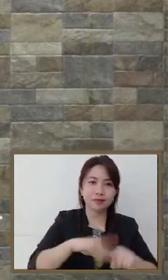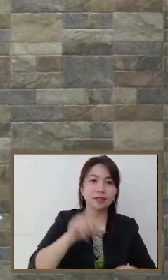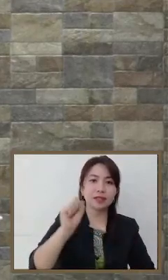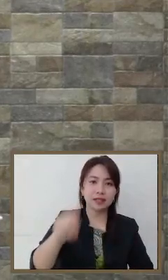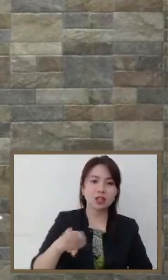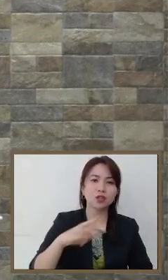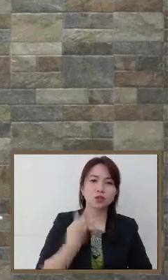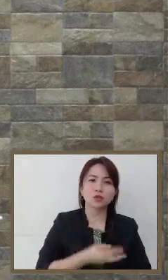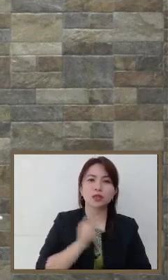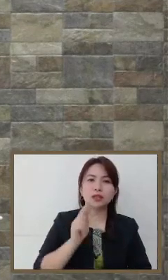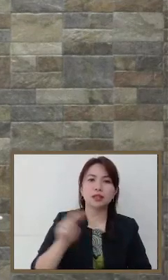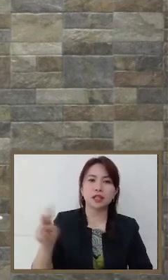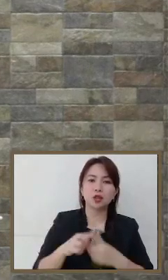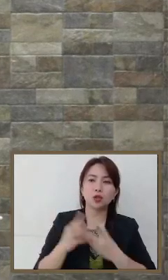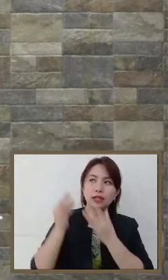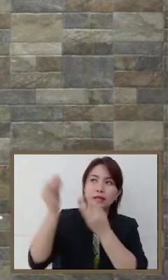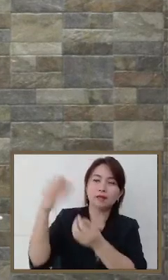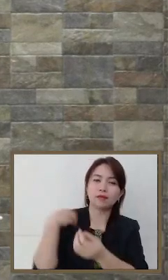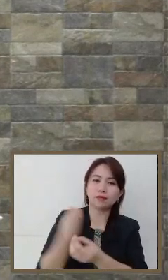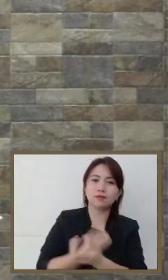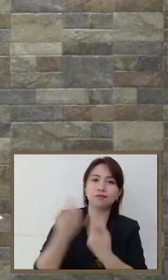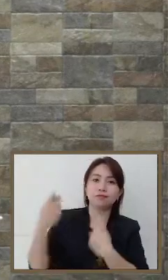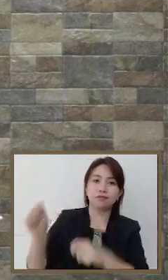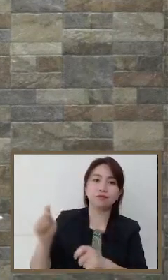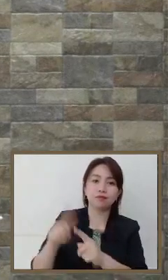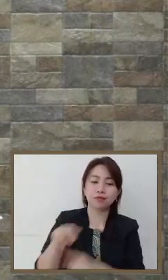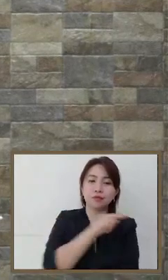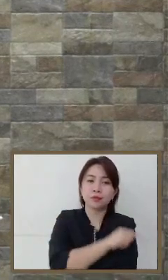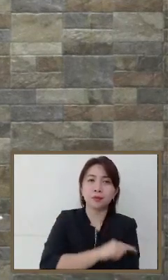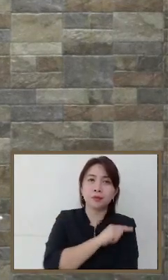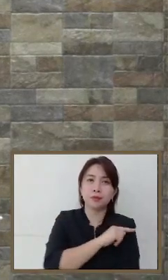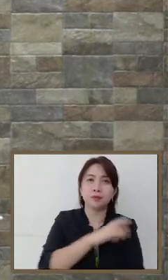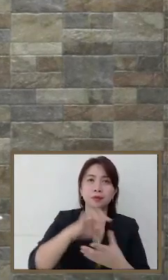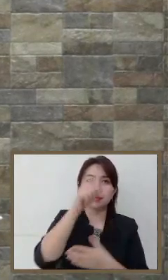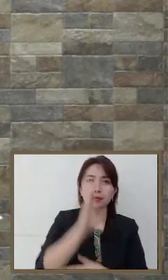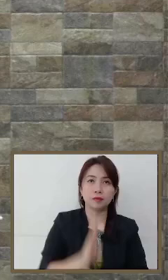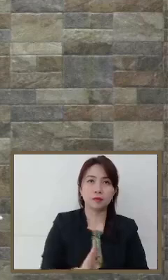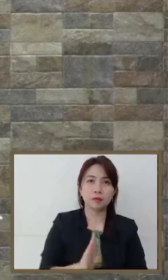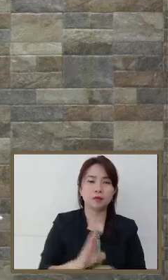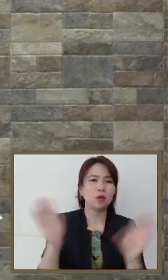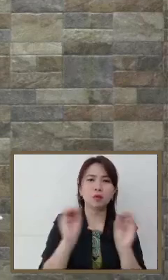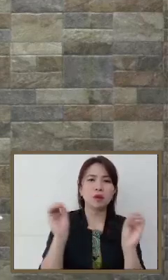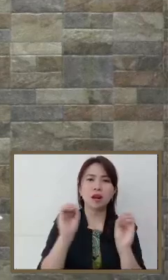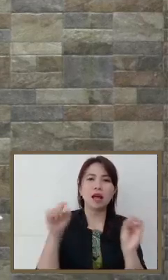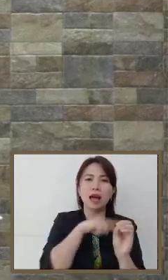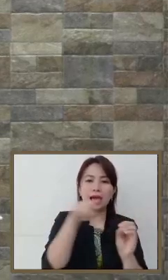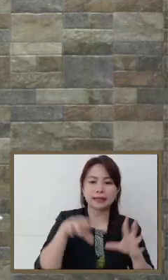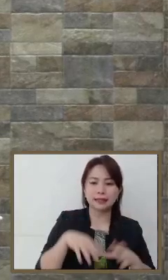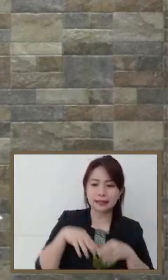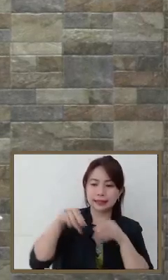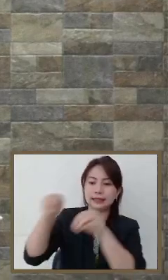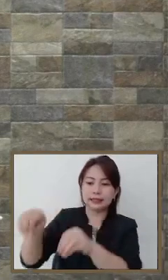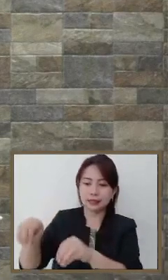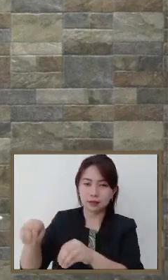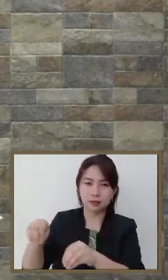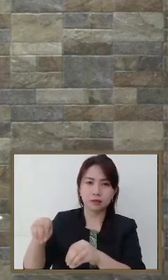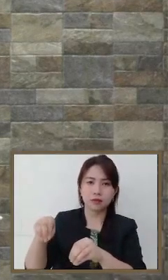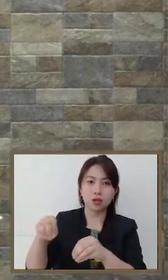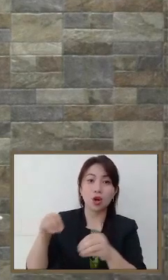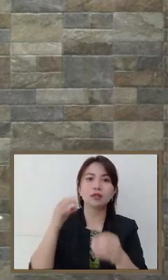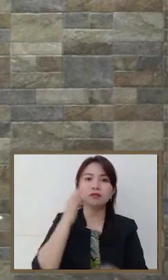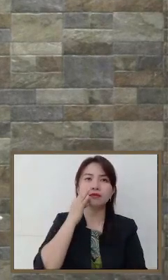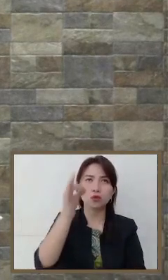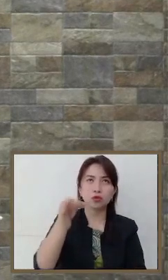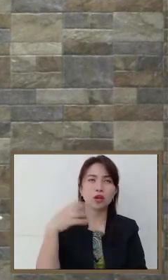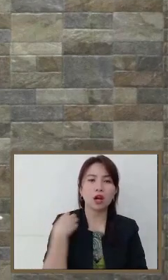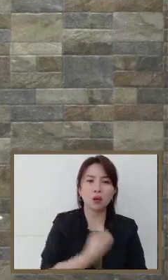Diyos Amen At pinag-aralan natin na walang ibang pagdadalhan tayo ng ating nature kung kapahamakan lamang and it